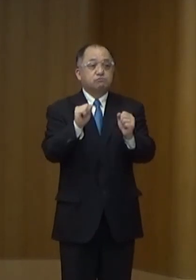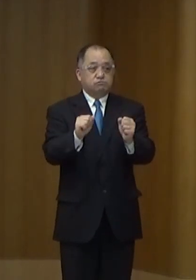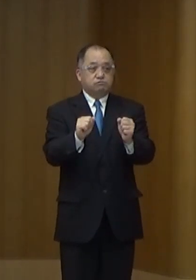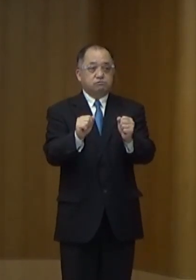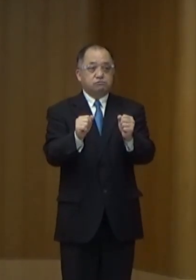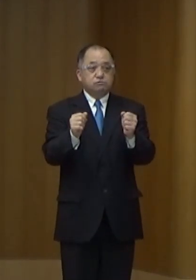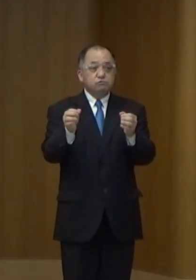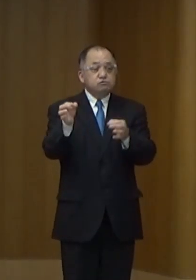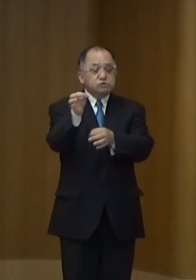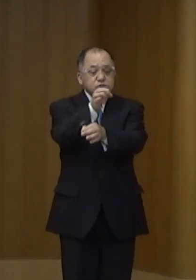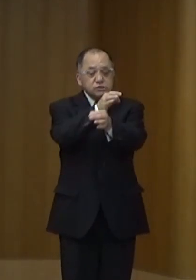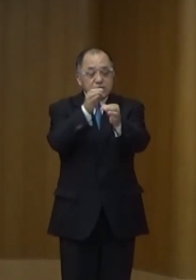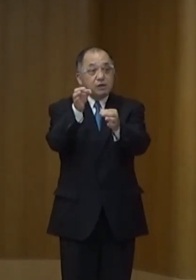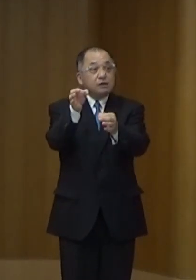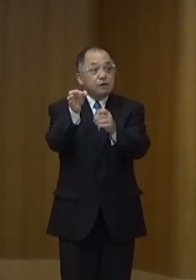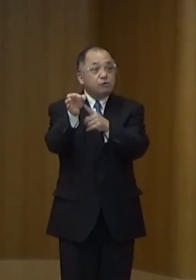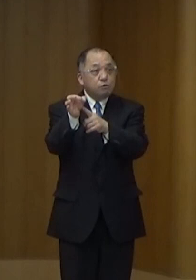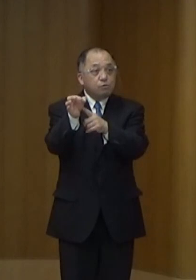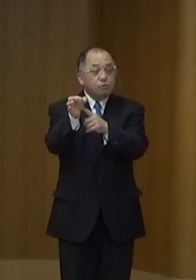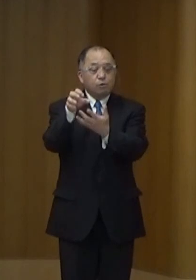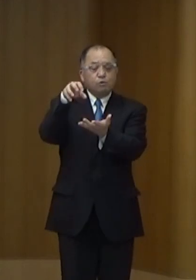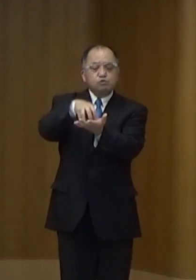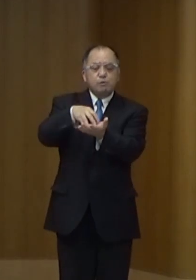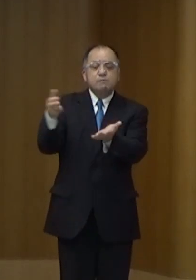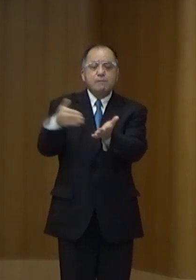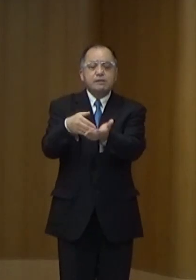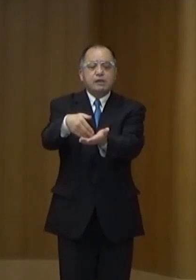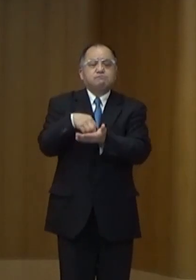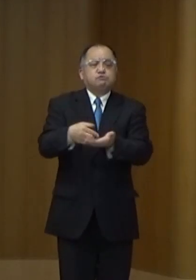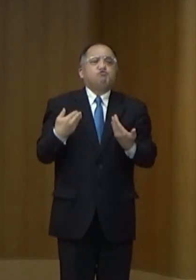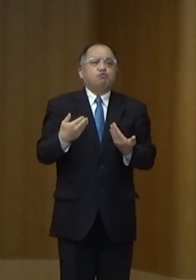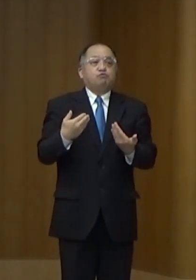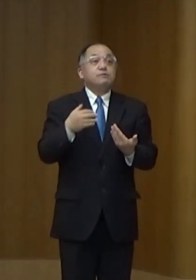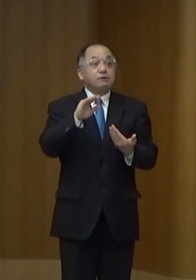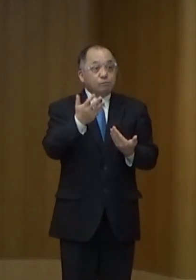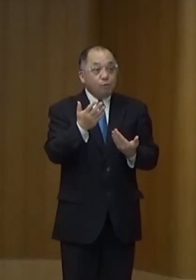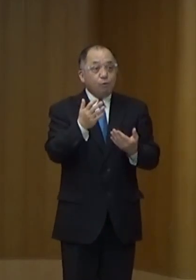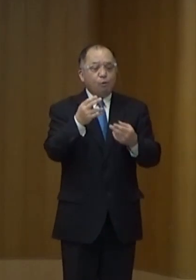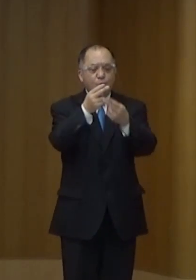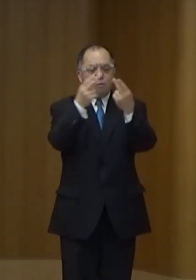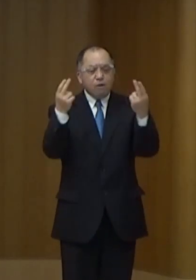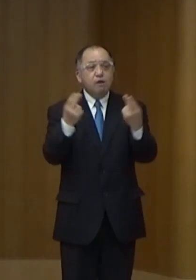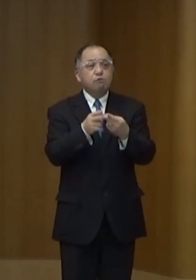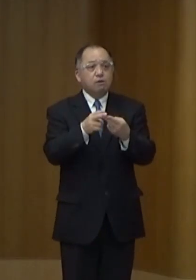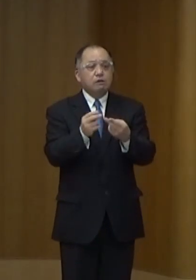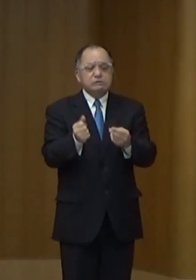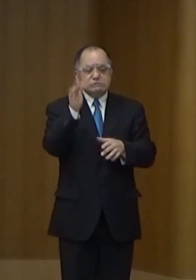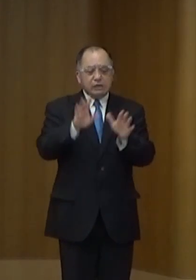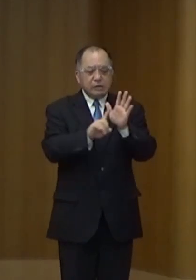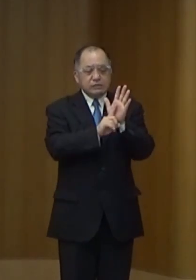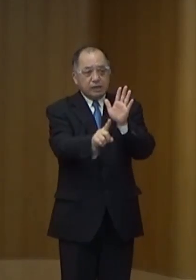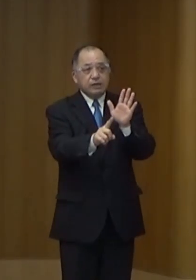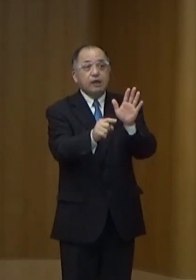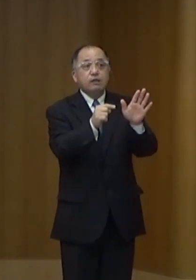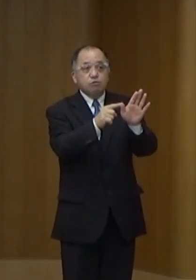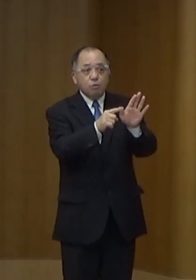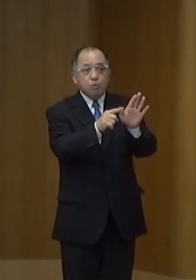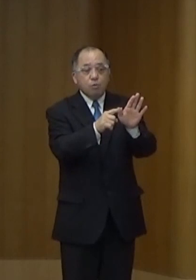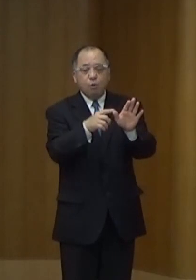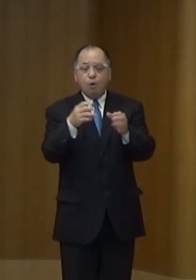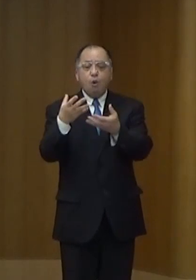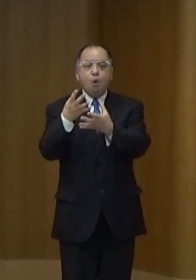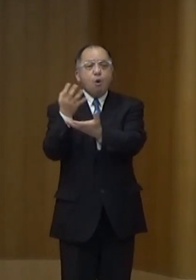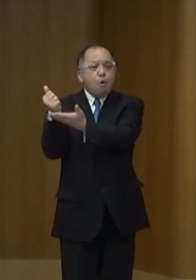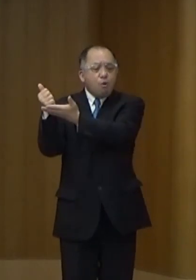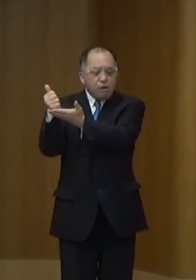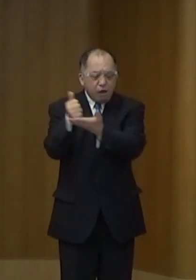上減少をこの証明をしていかなきゃいけなかったんですけど、そもそも北海道は緊急事態宣言が出ている地域のお客様が